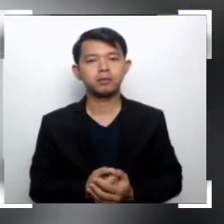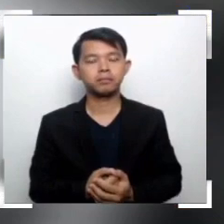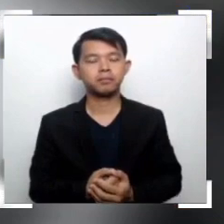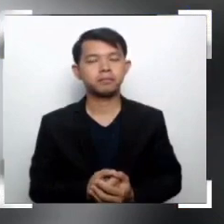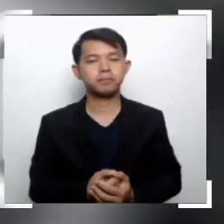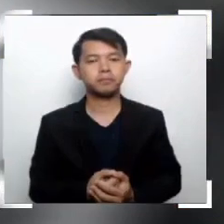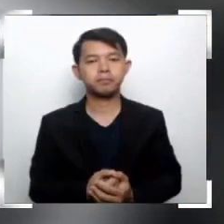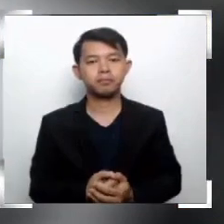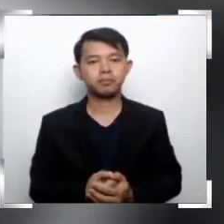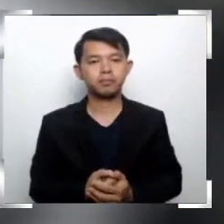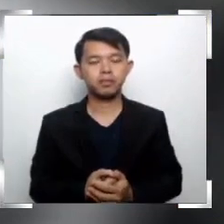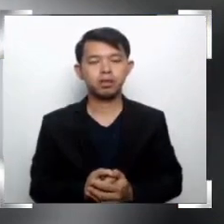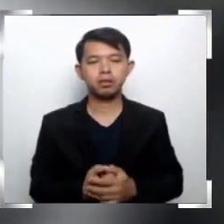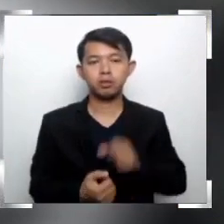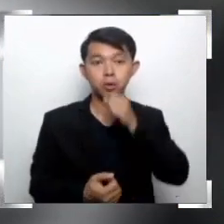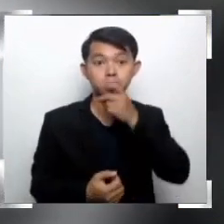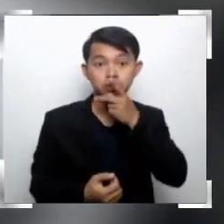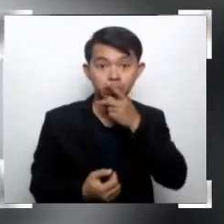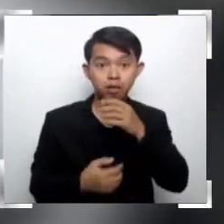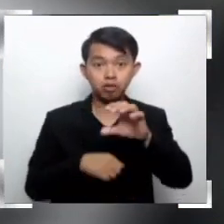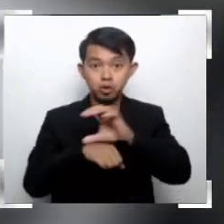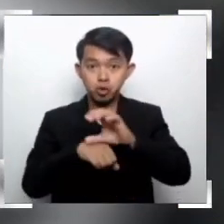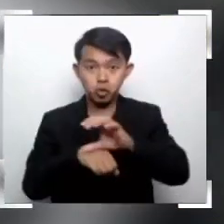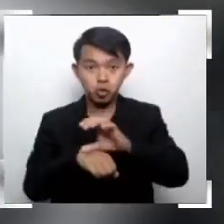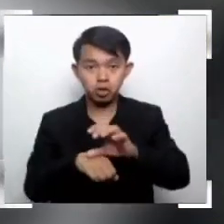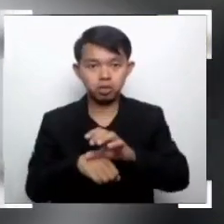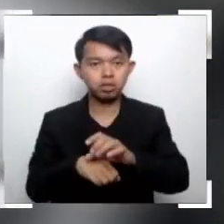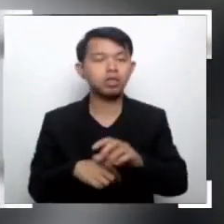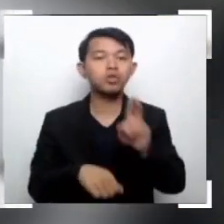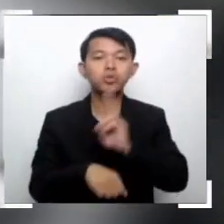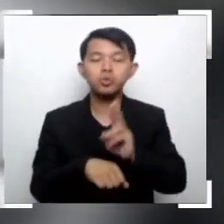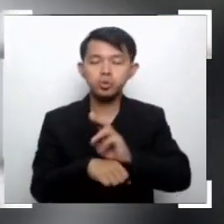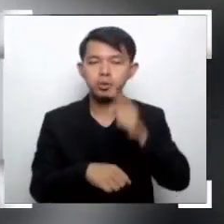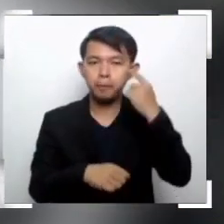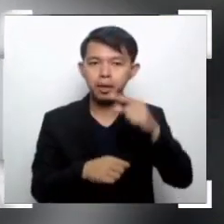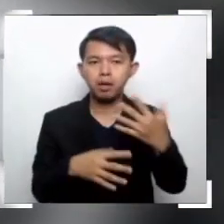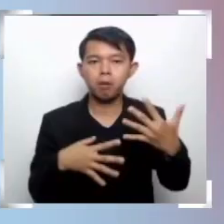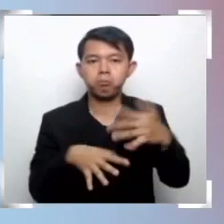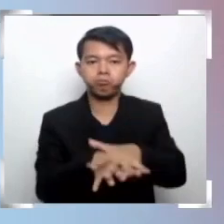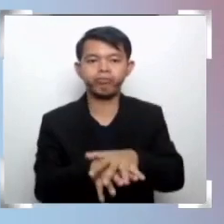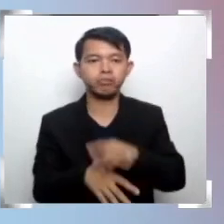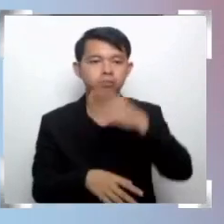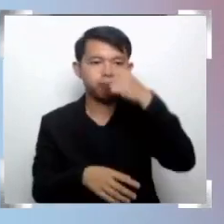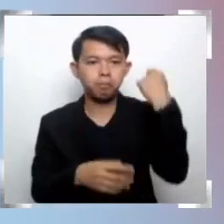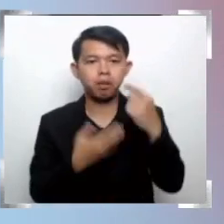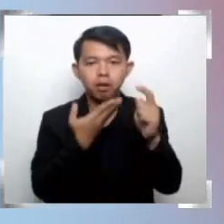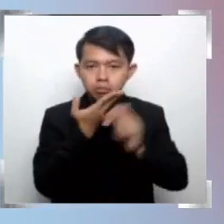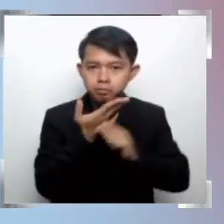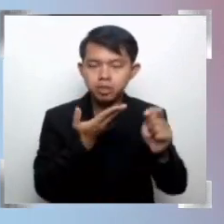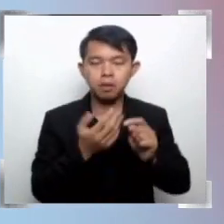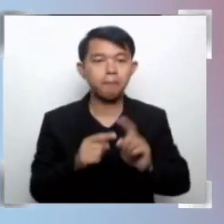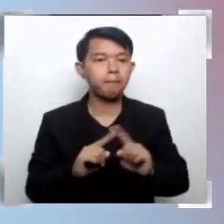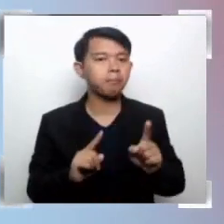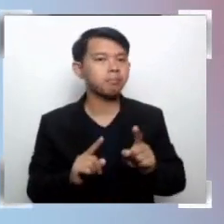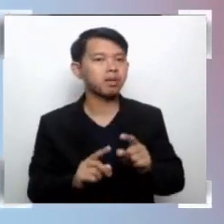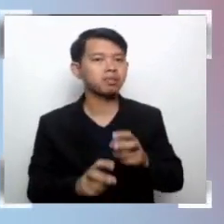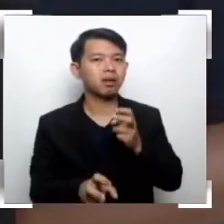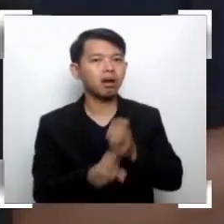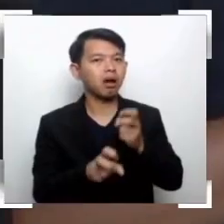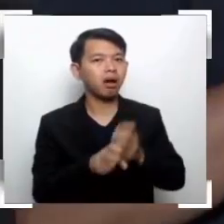tsokolate ang ginagamit na cover ng mga drug syndicates para sa black cocaine, tila malabong maipakalat ito sa mga